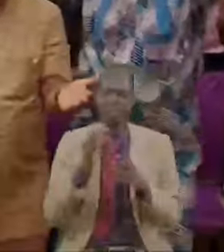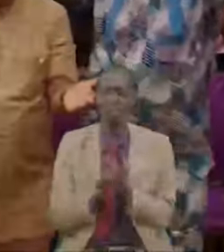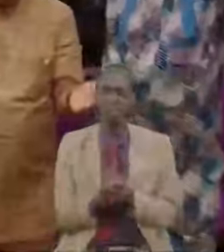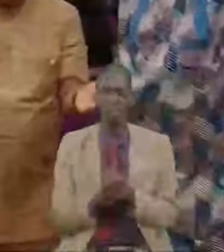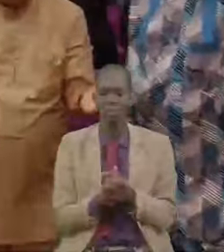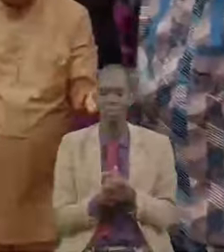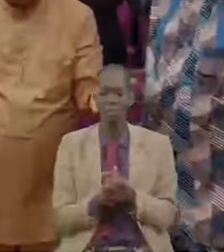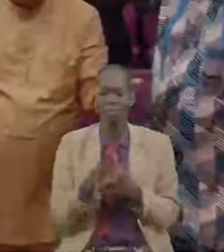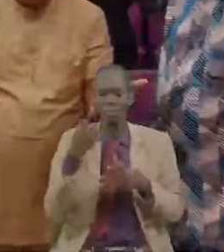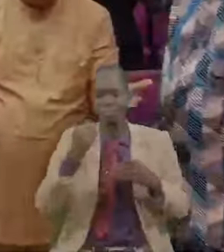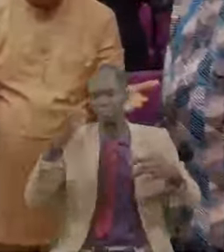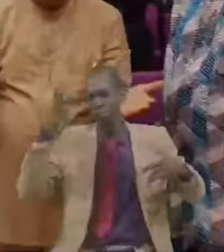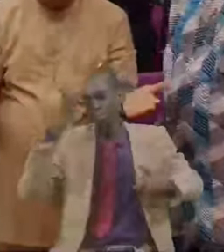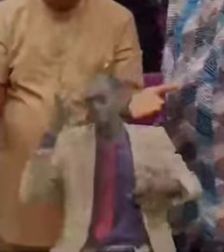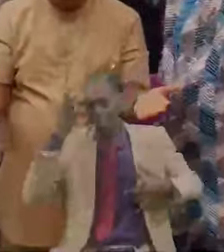Jésus. L'infirmité,